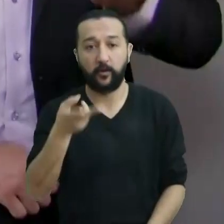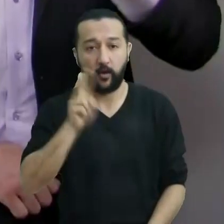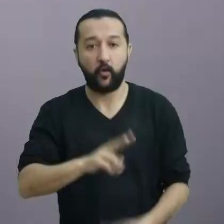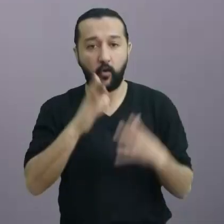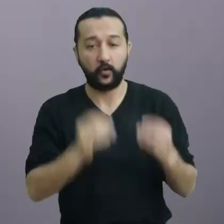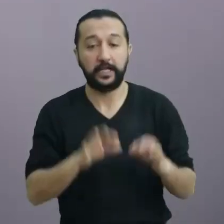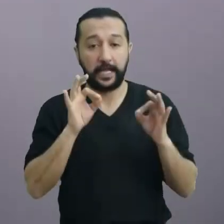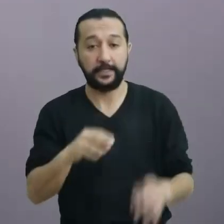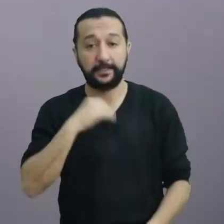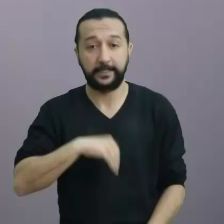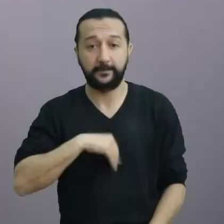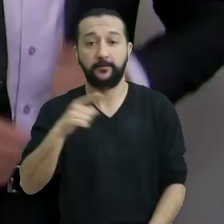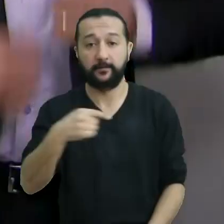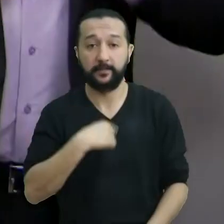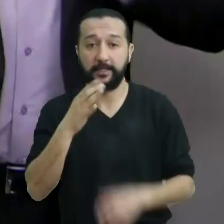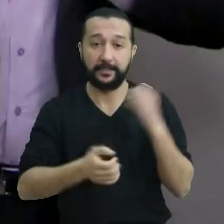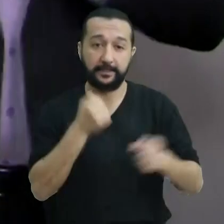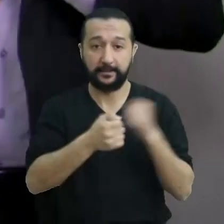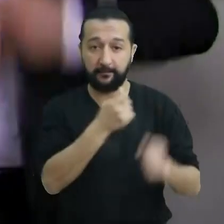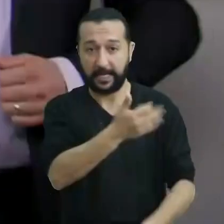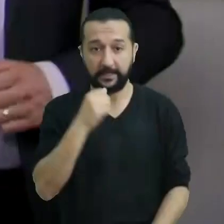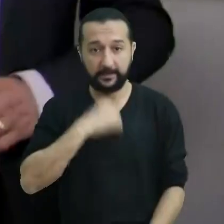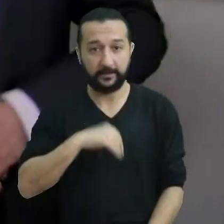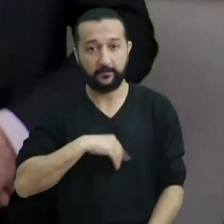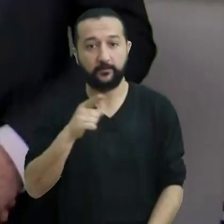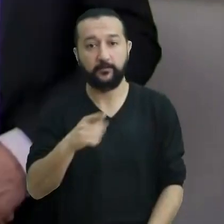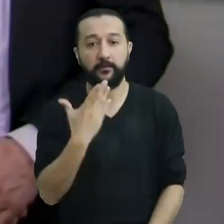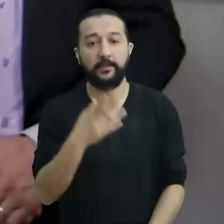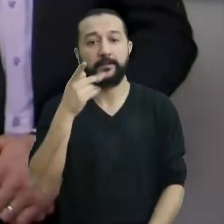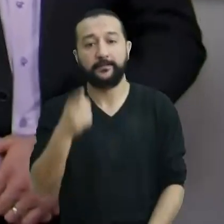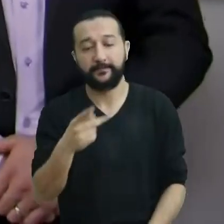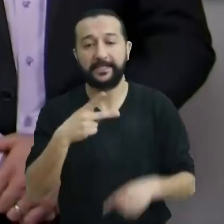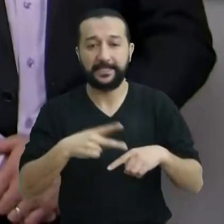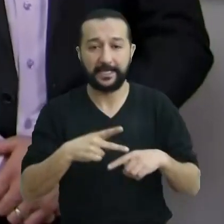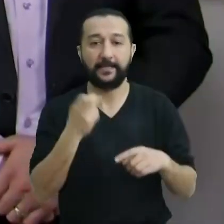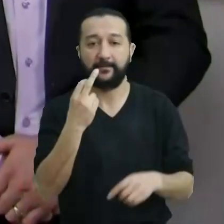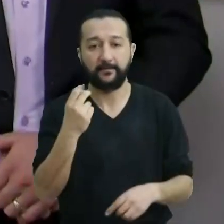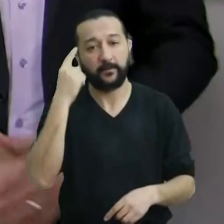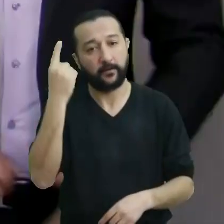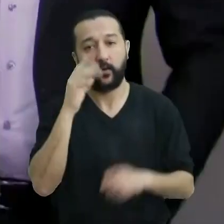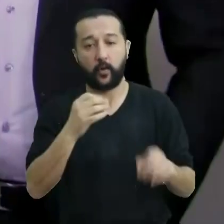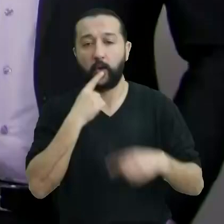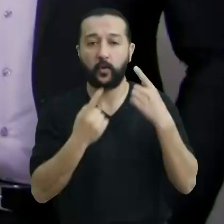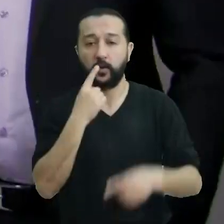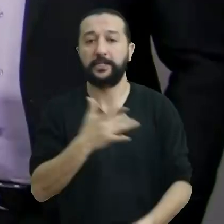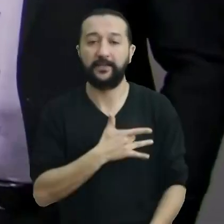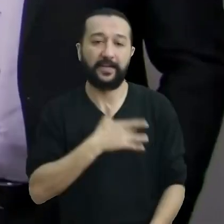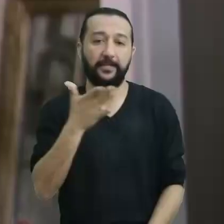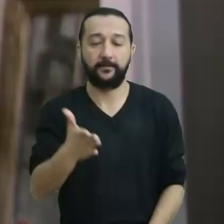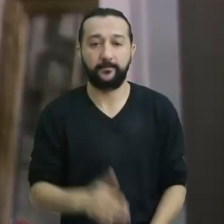mortoyu çekecin, zannediyorsun ki biz hemen koşup paraları alacak yani. Canım, zehrin etkisiyle böyle konuşuyor herhalde